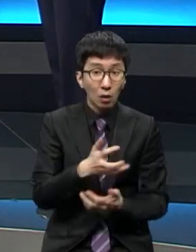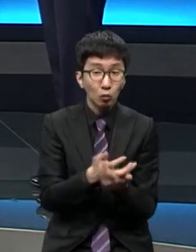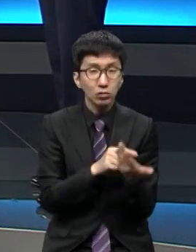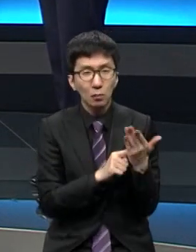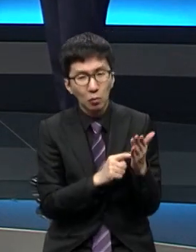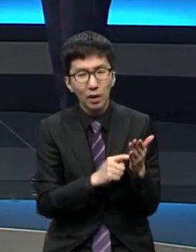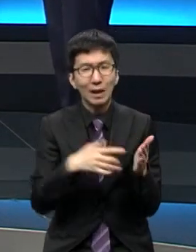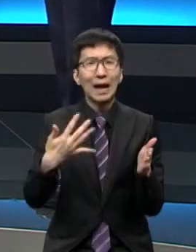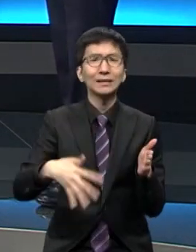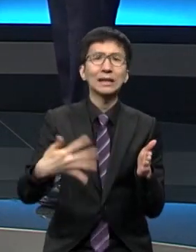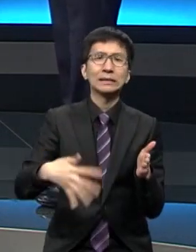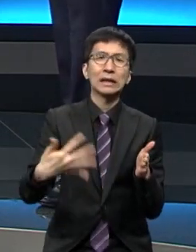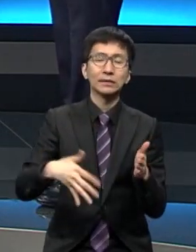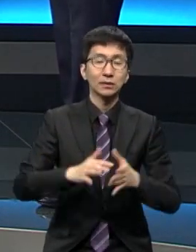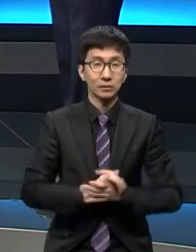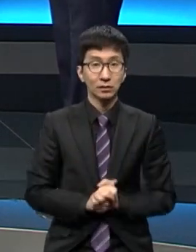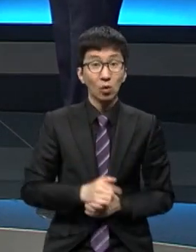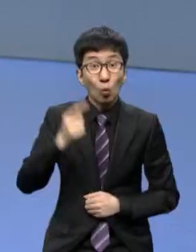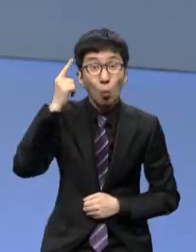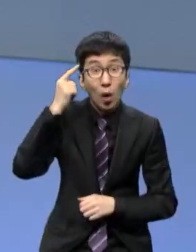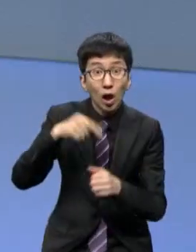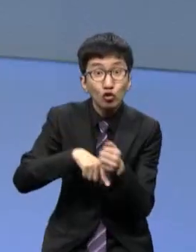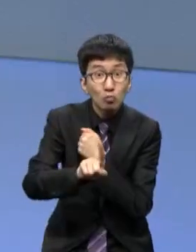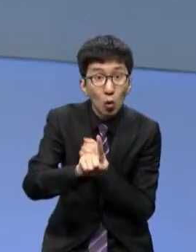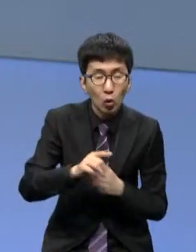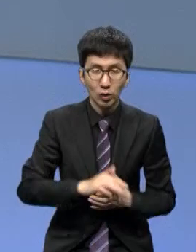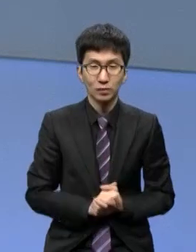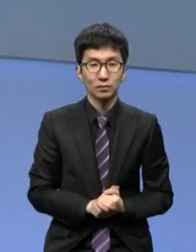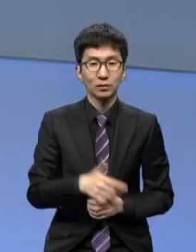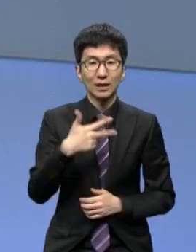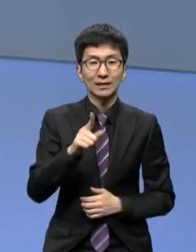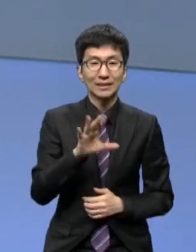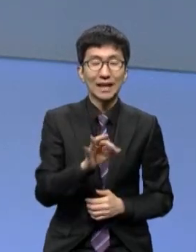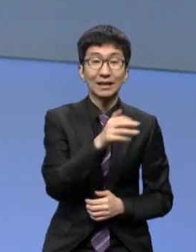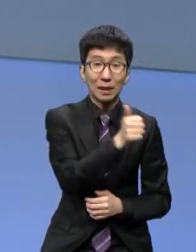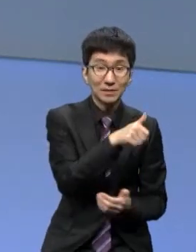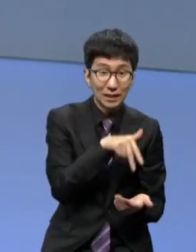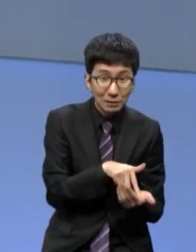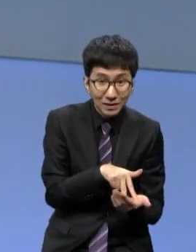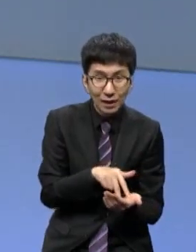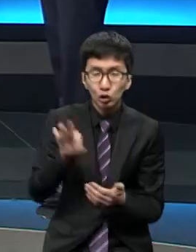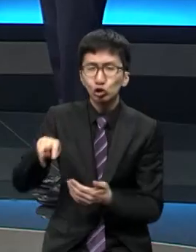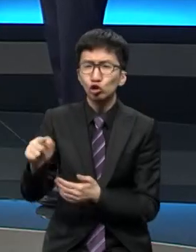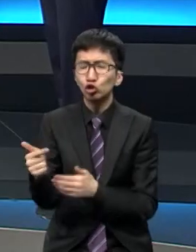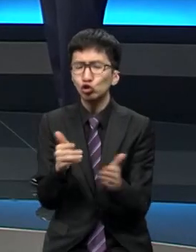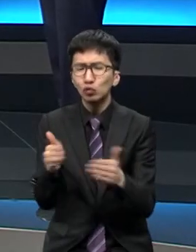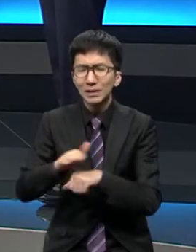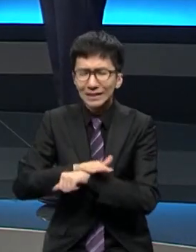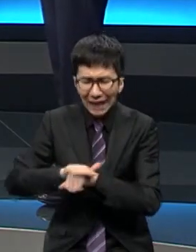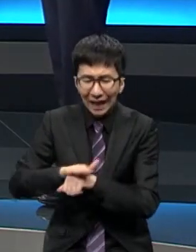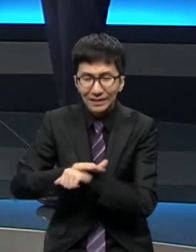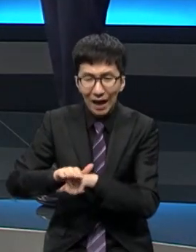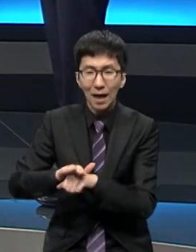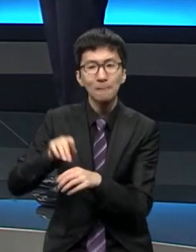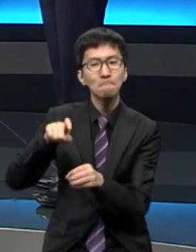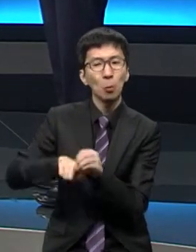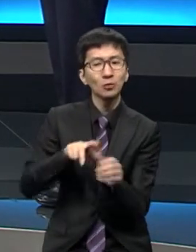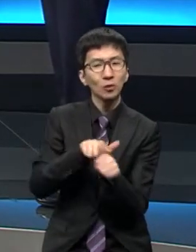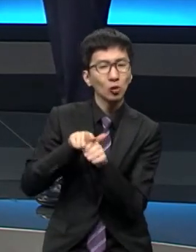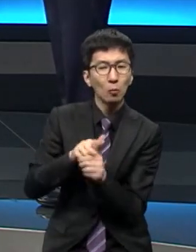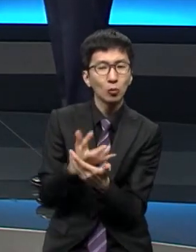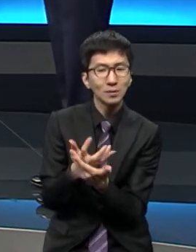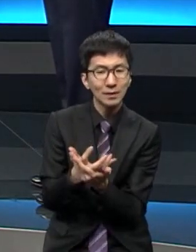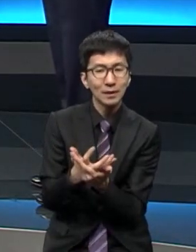공개하지는 않고 있어요 일단 이 장성철 씨는 윤 총장이 준비를 잘하는 의미에서 이 x 파일의 존재를